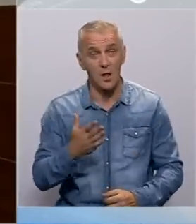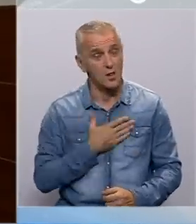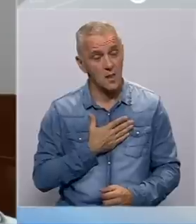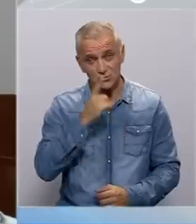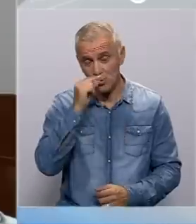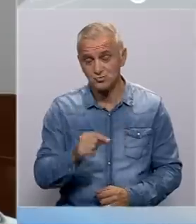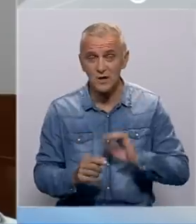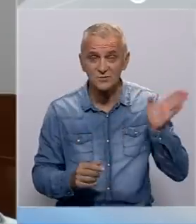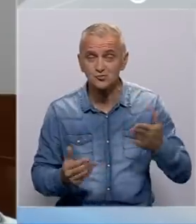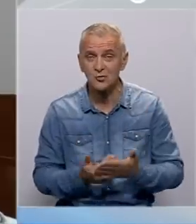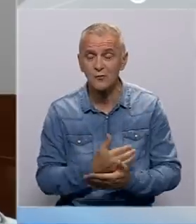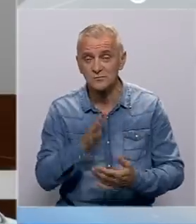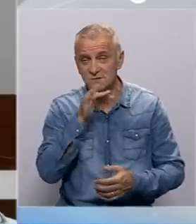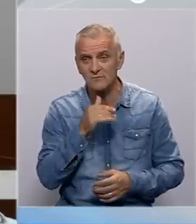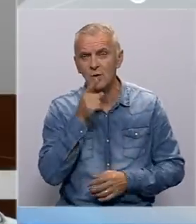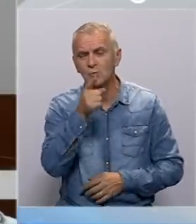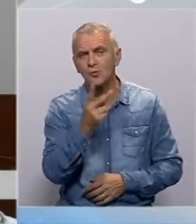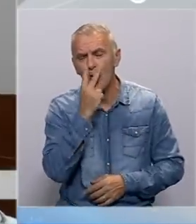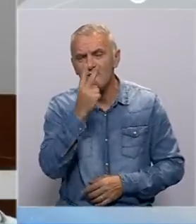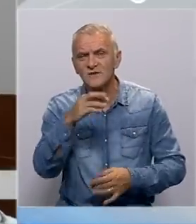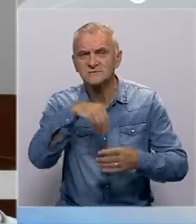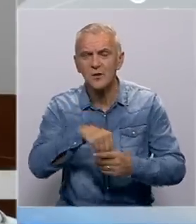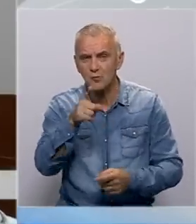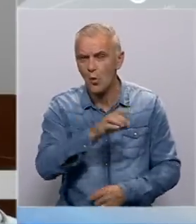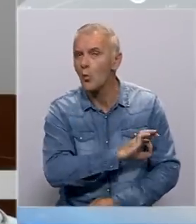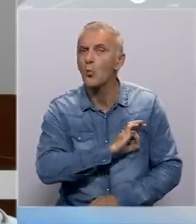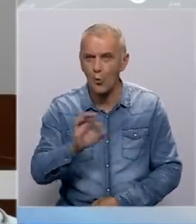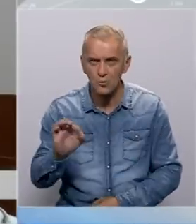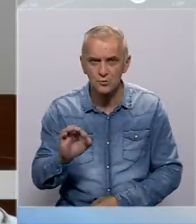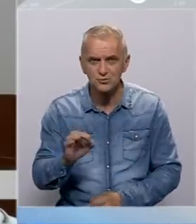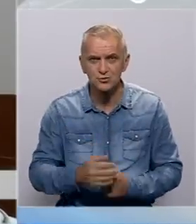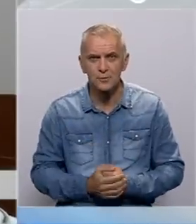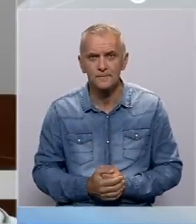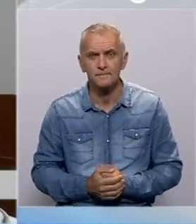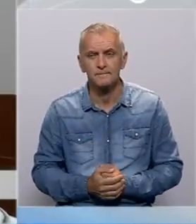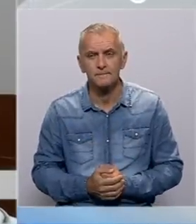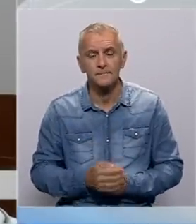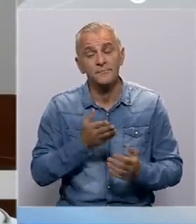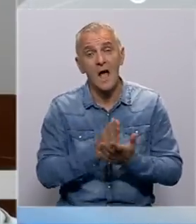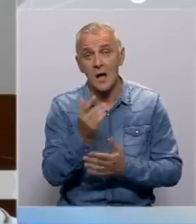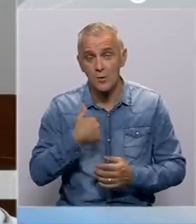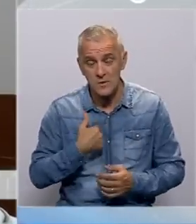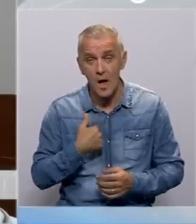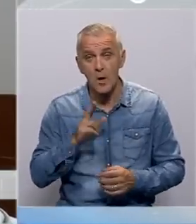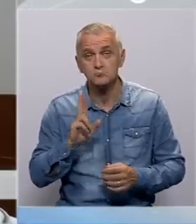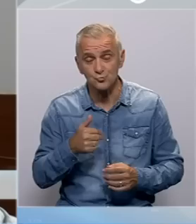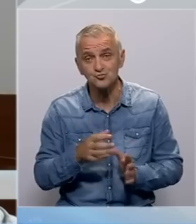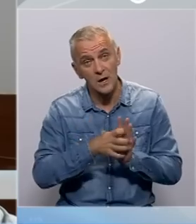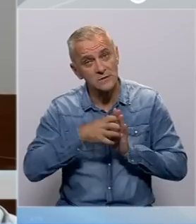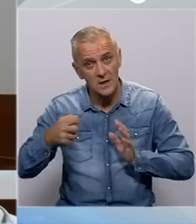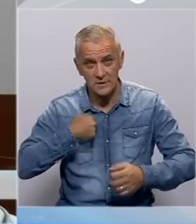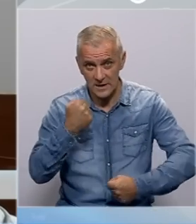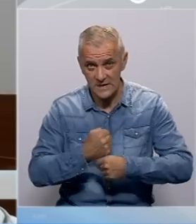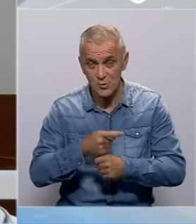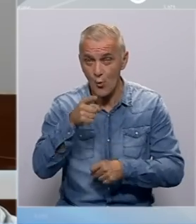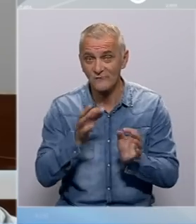Novo Sarajevo. To je vid stanovanje za koje ja osobno mislim da je odličan. S tim što ako ja budem mogao još dalje raditi